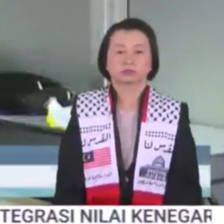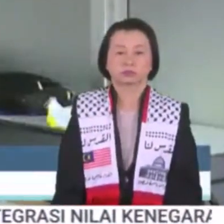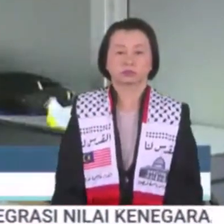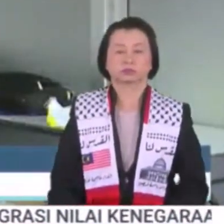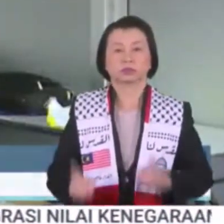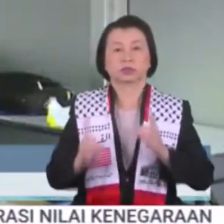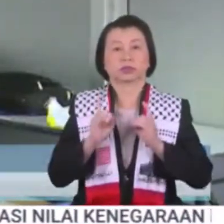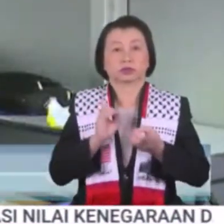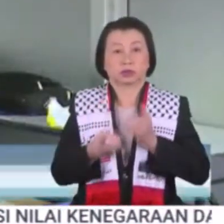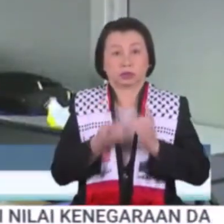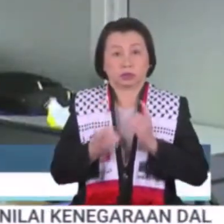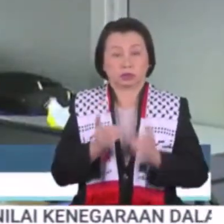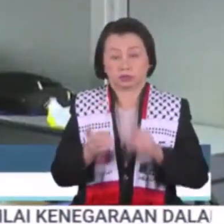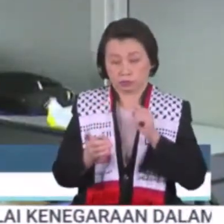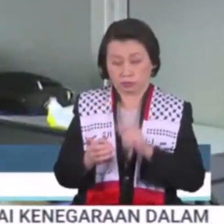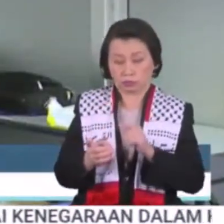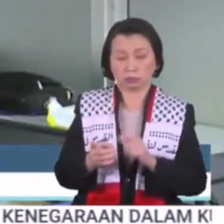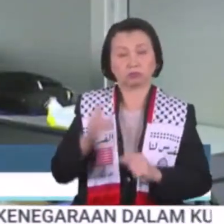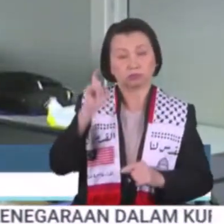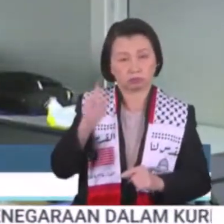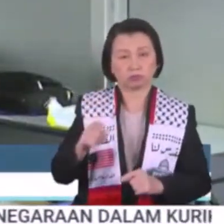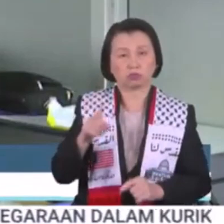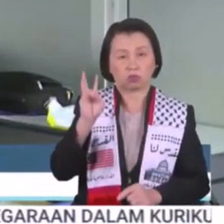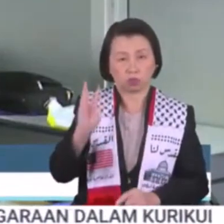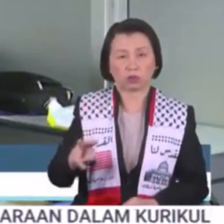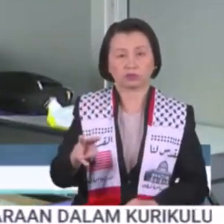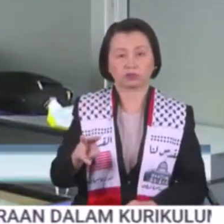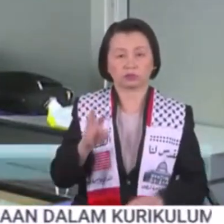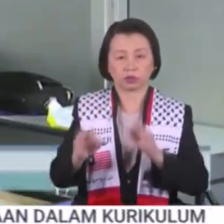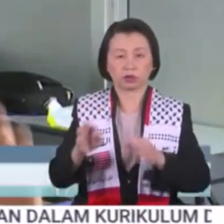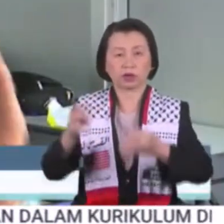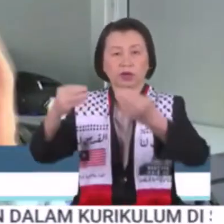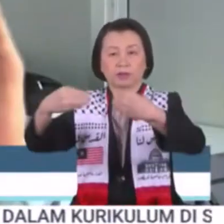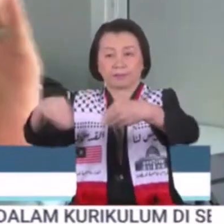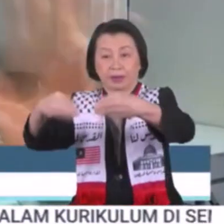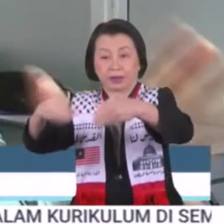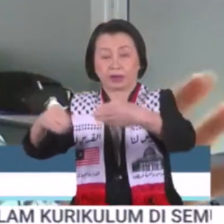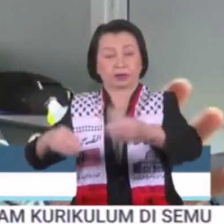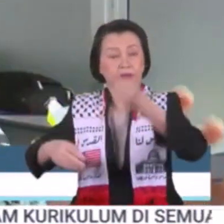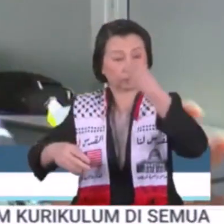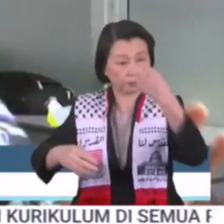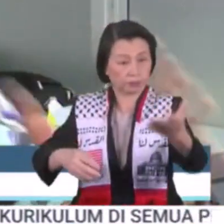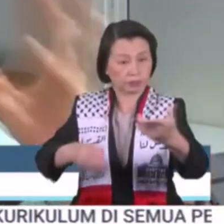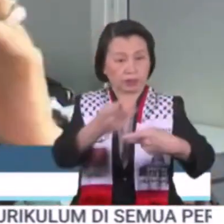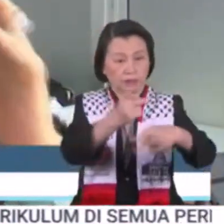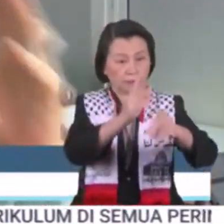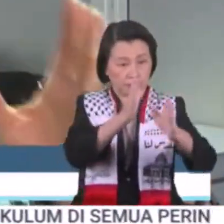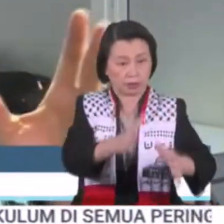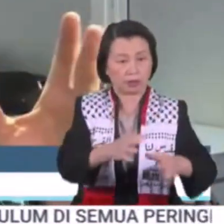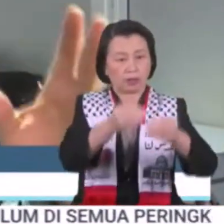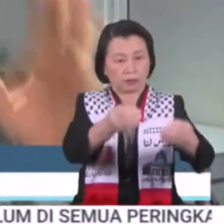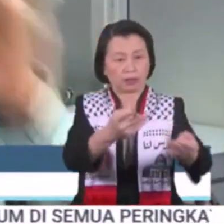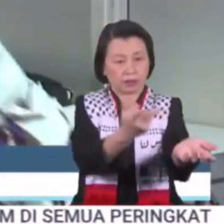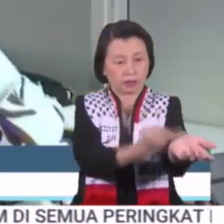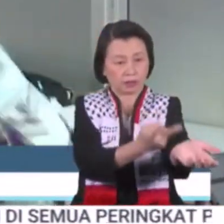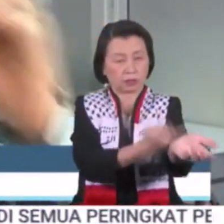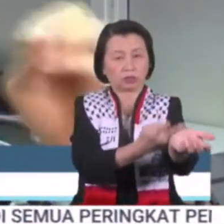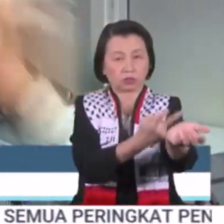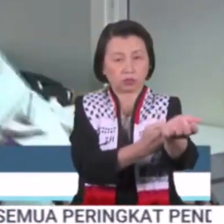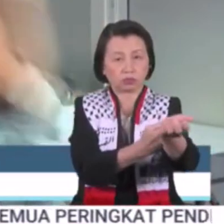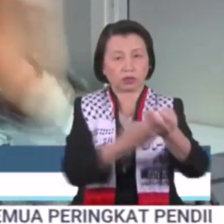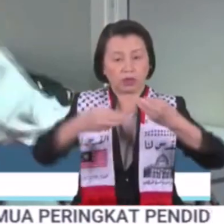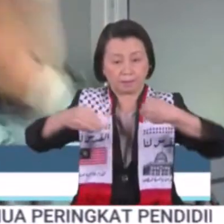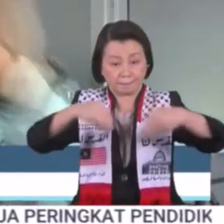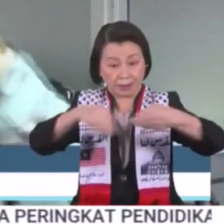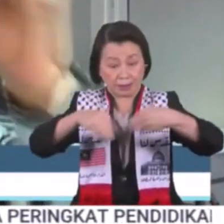Digital ni kita dah jadi perah wajib sekarang ni. On market kita dah beritahu kepada peminjam, kita bagi kursus bahawa